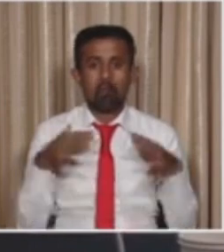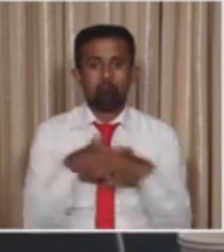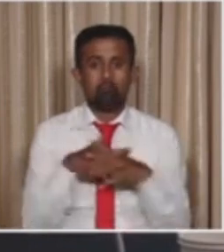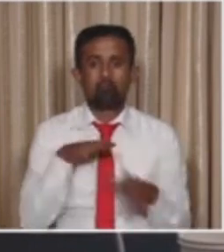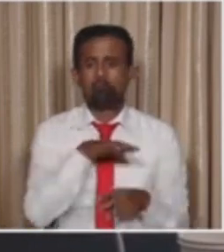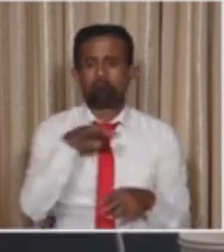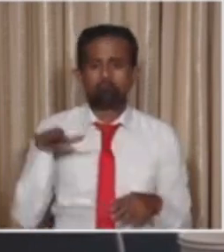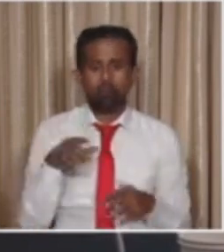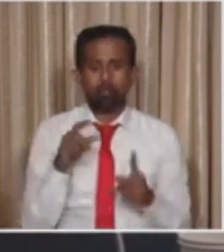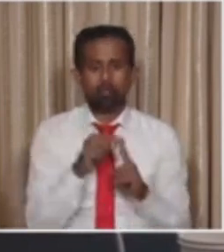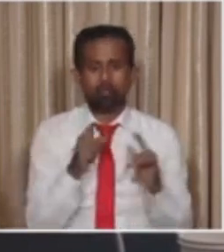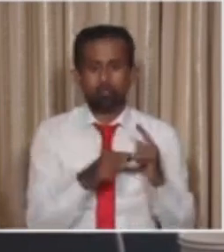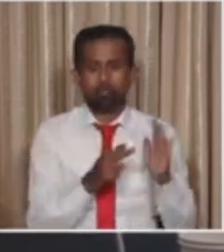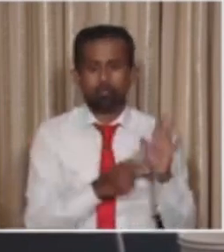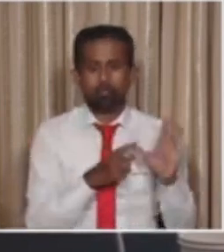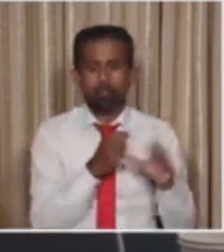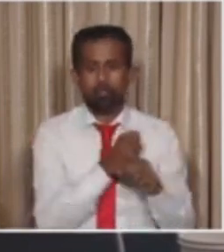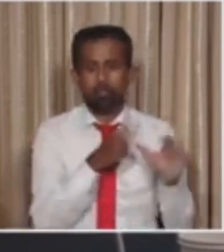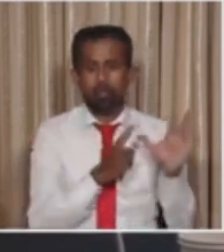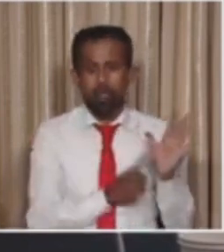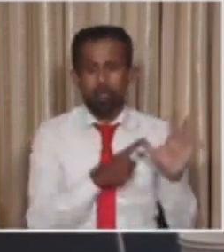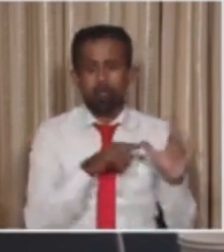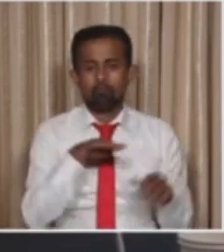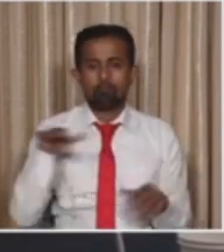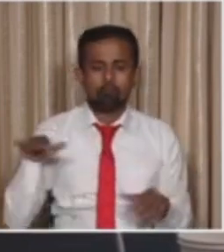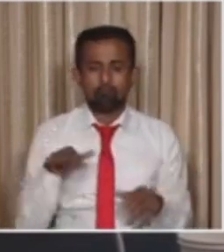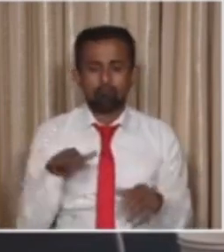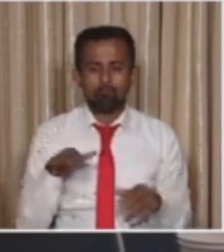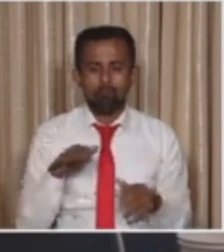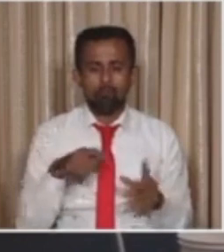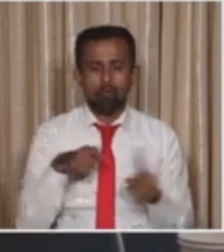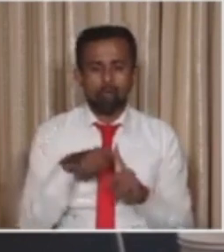பூனாகலை பகுதியிலே கபரக்கலை என்ற இடத்திலே கிட்டத்தட்ட